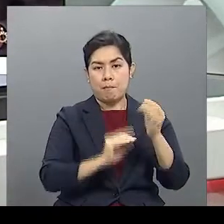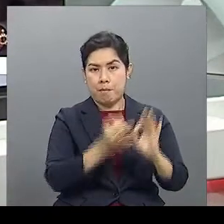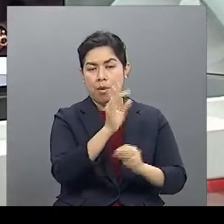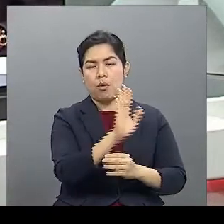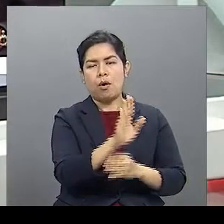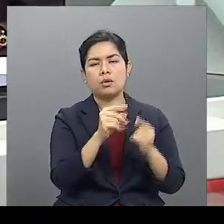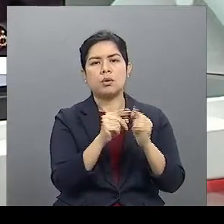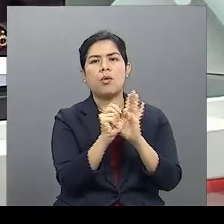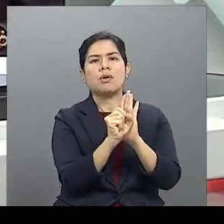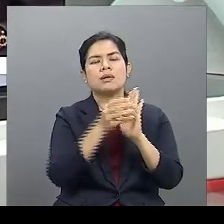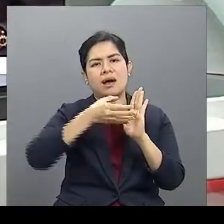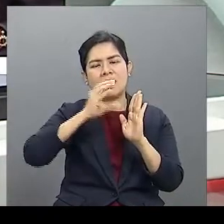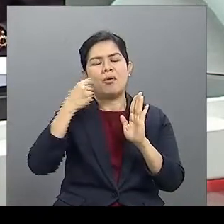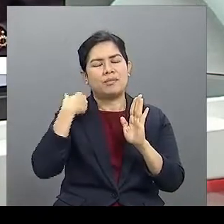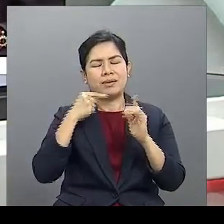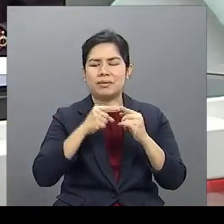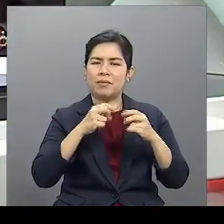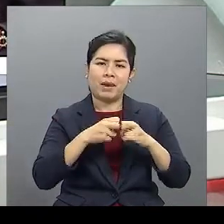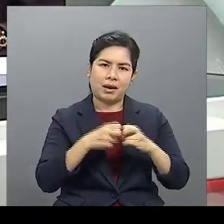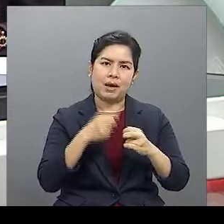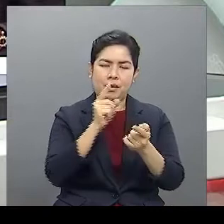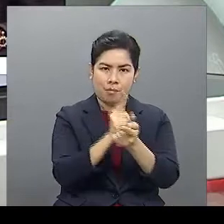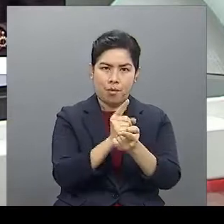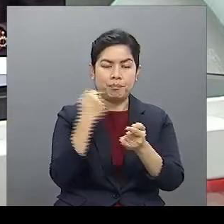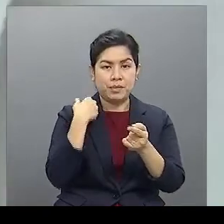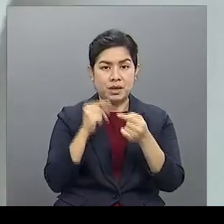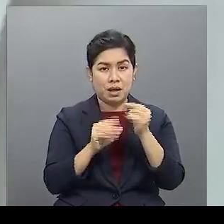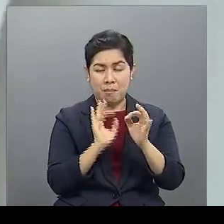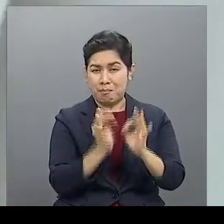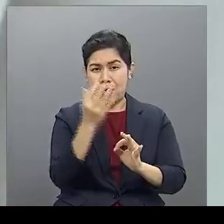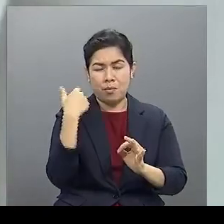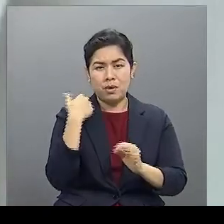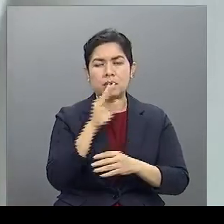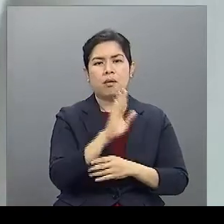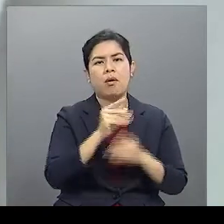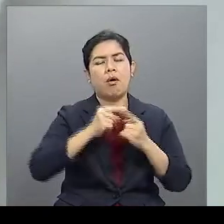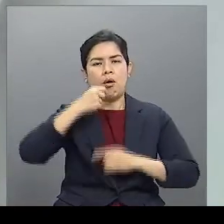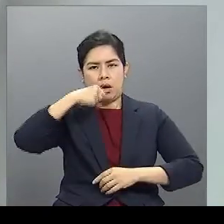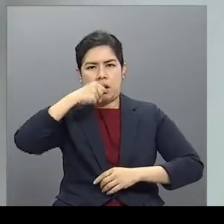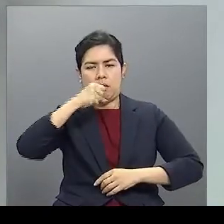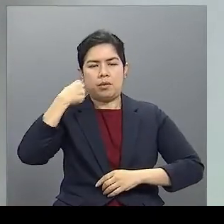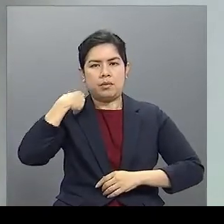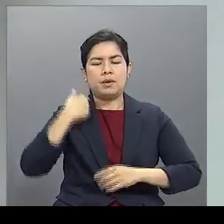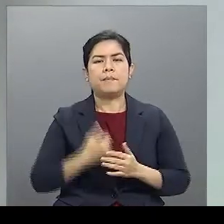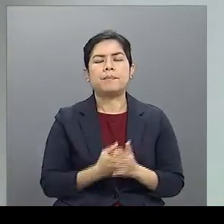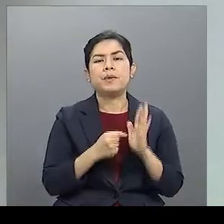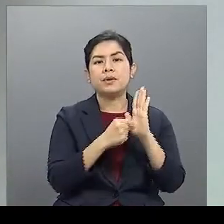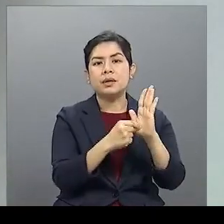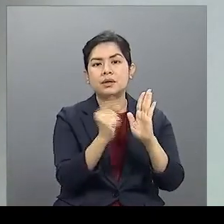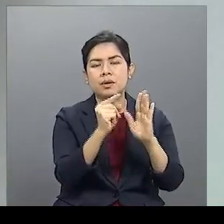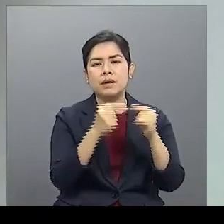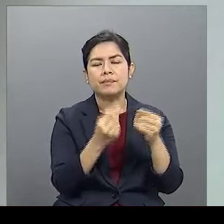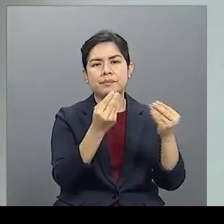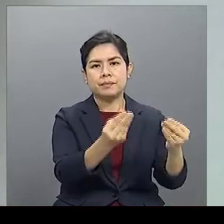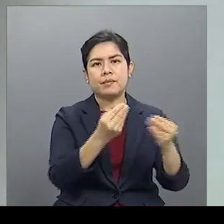ำเร็จผลนะคะเพราะว่ายังพบการเผาโดยเฉพาะไร่อ้อยอย่างต่อเนื่องค่ะมีการเสนอนะคะให้มุ่งเน้นนะคะใน